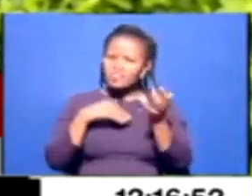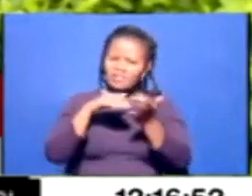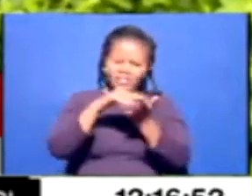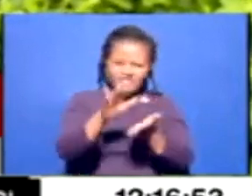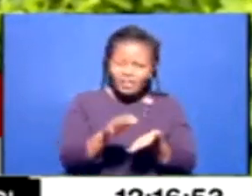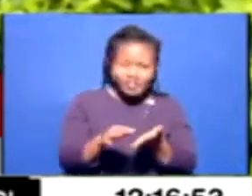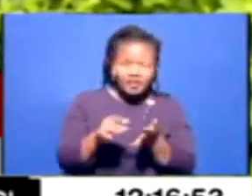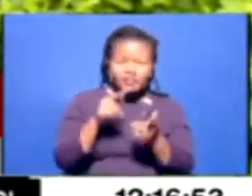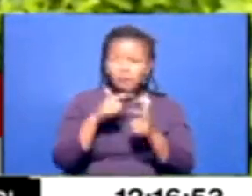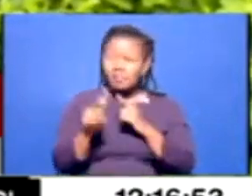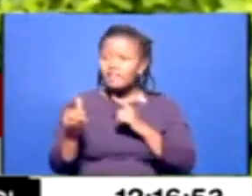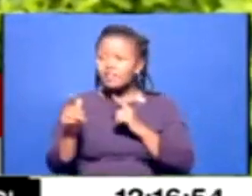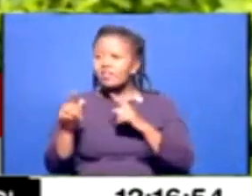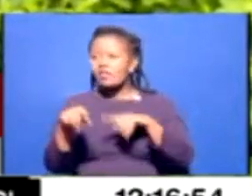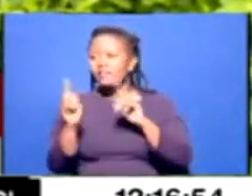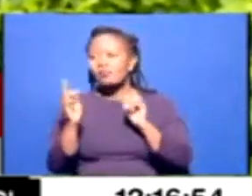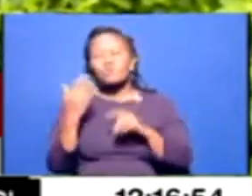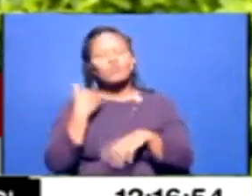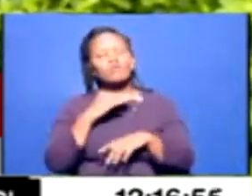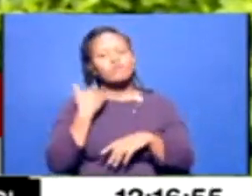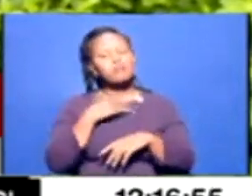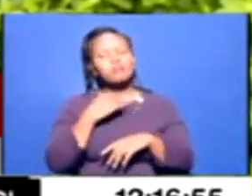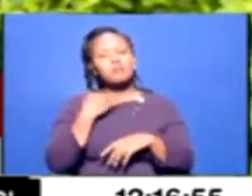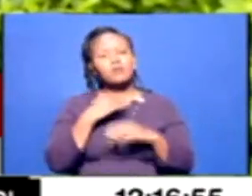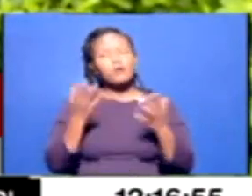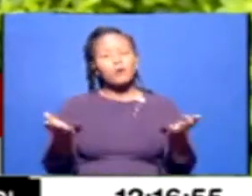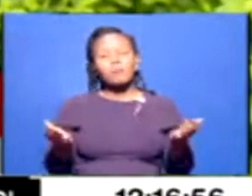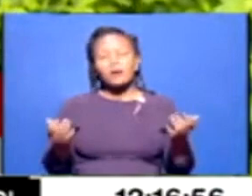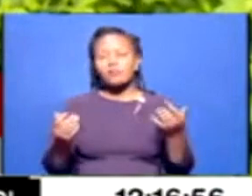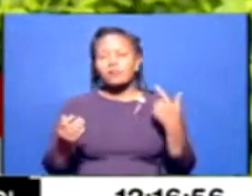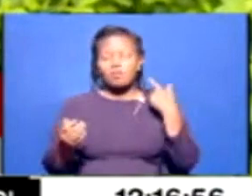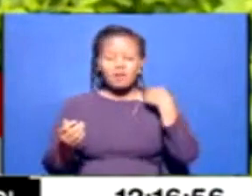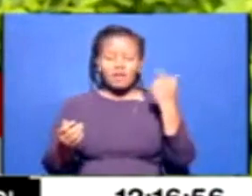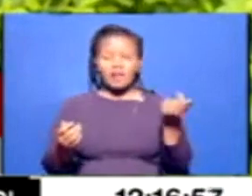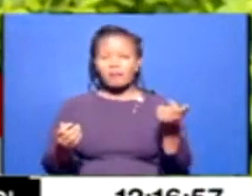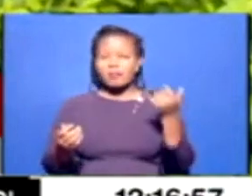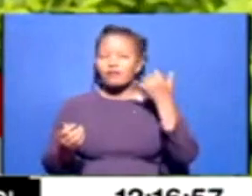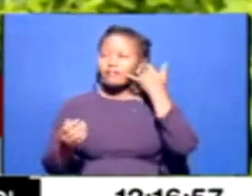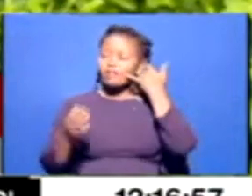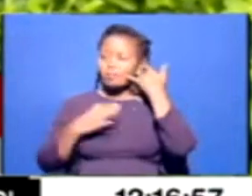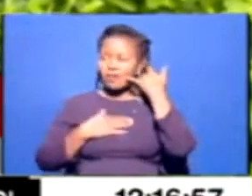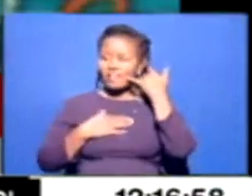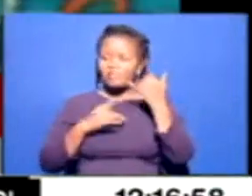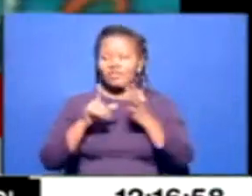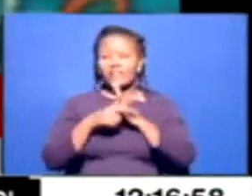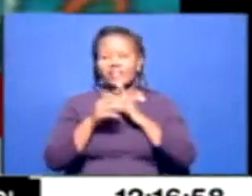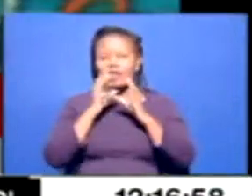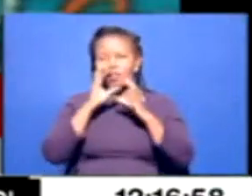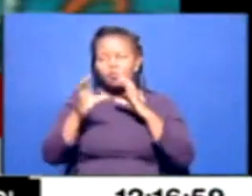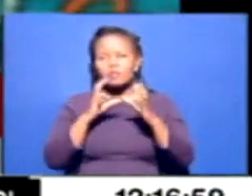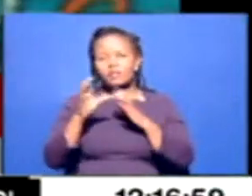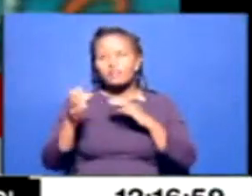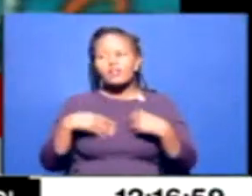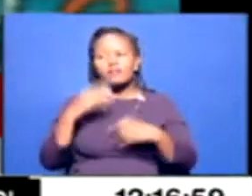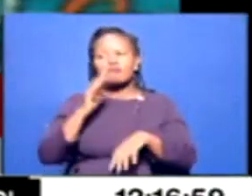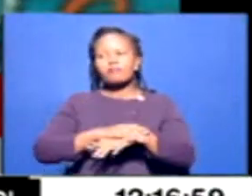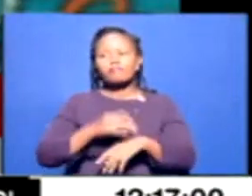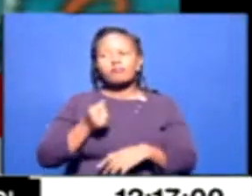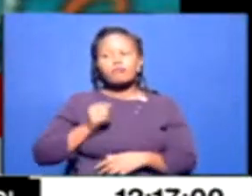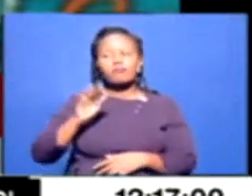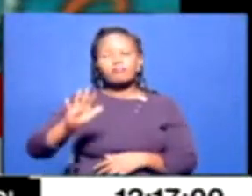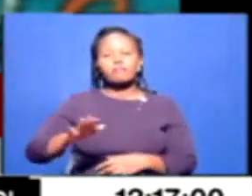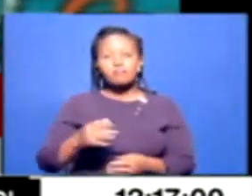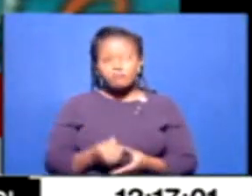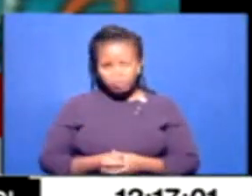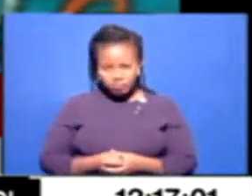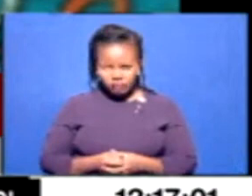hao watu walikuwa wakora, walikuwa wamechukua namba yangu, sasa wakinipikia simu wakiniambia wamepata mtoto wangu. Kabla ya mwanafunzi huyo